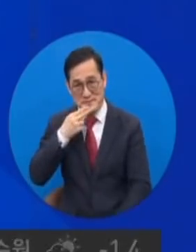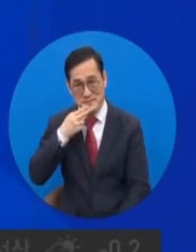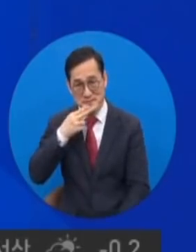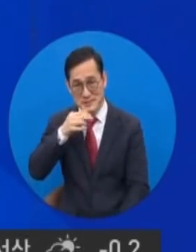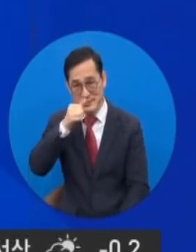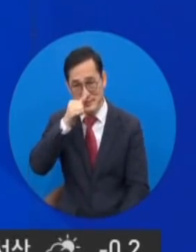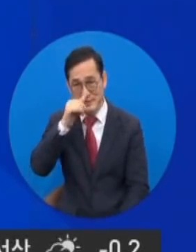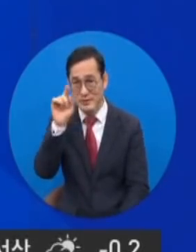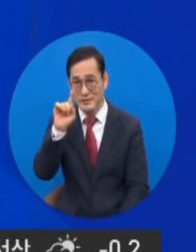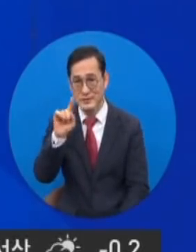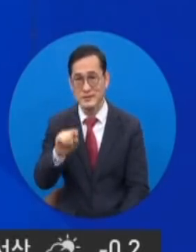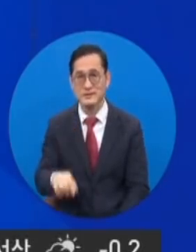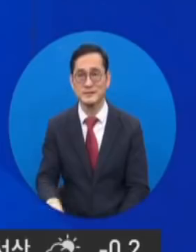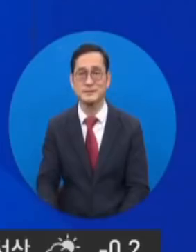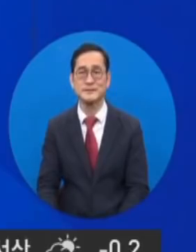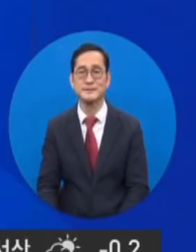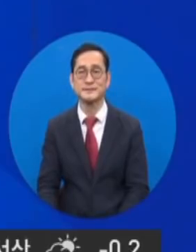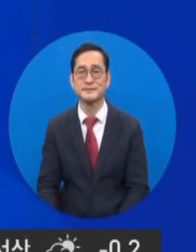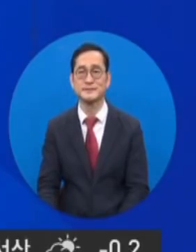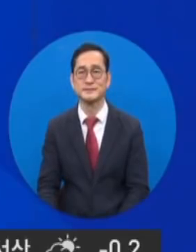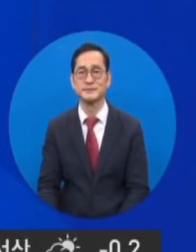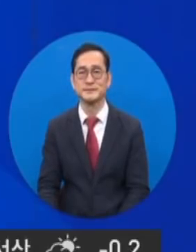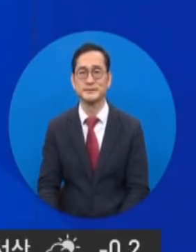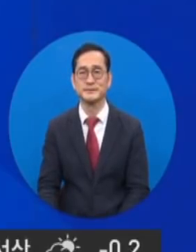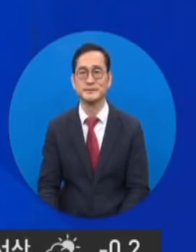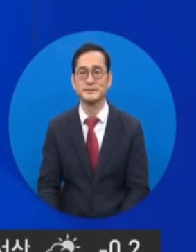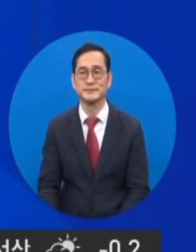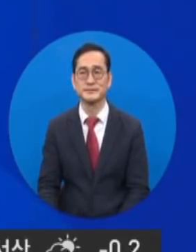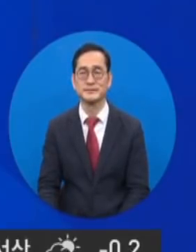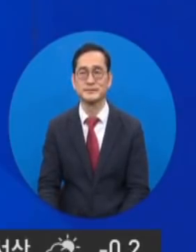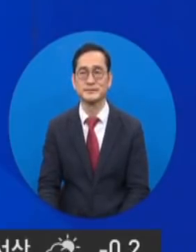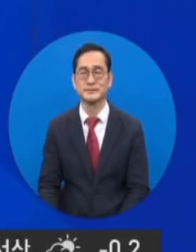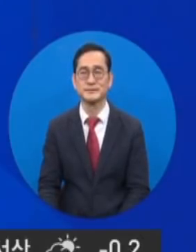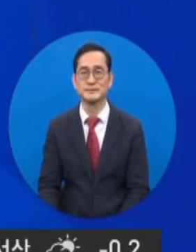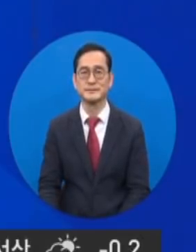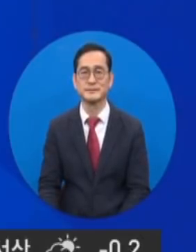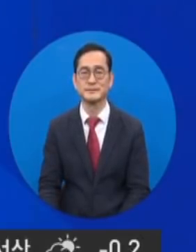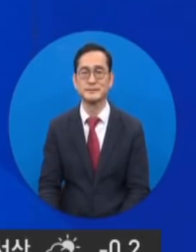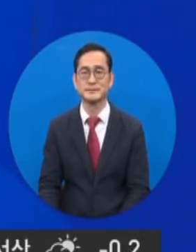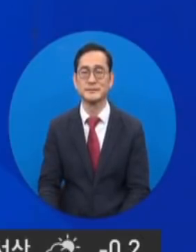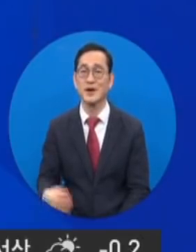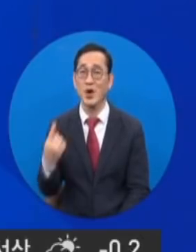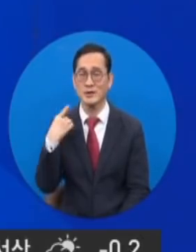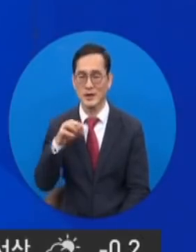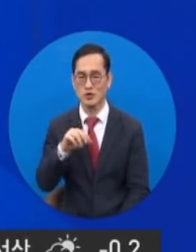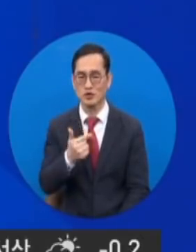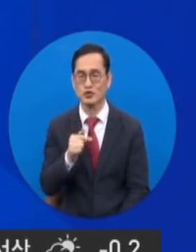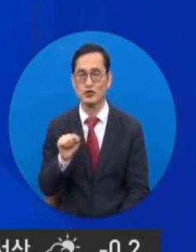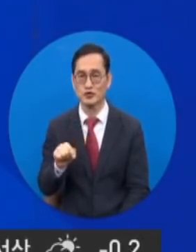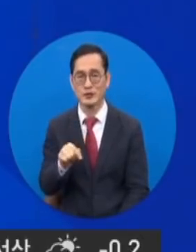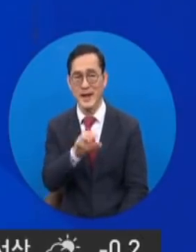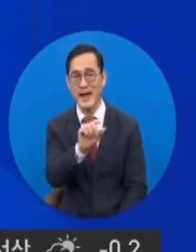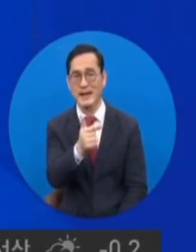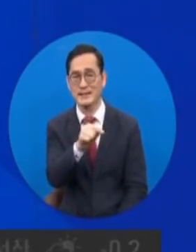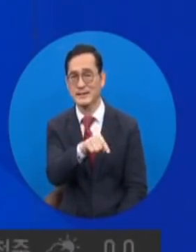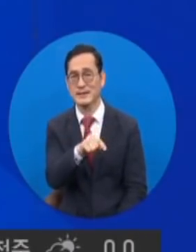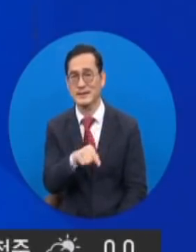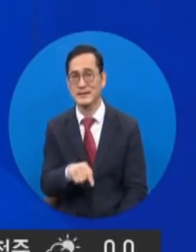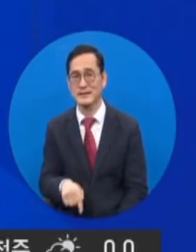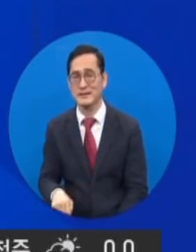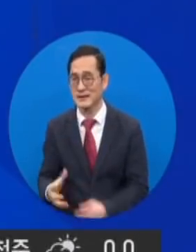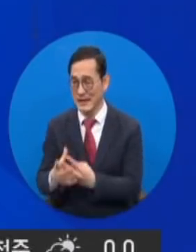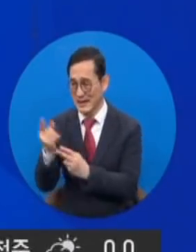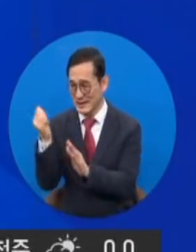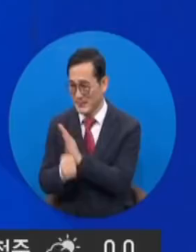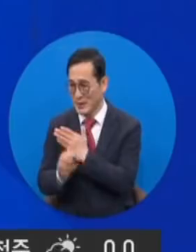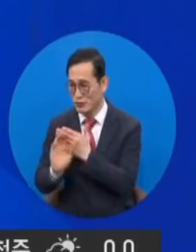이 단일화 제안 철회 이후에 어제 토론회에서 과연 윤석열 후보가 안철수 후보와 어떤